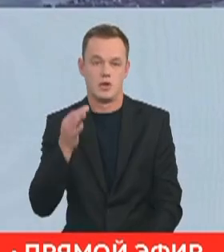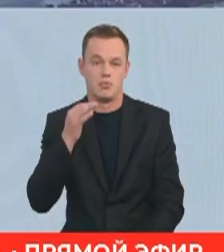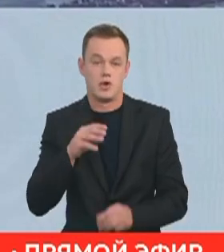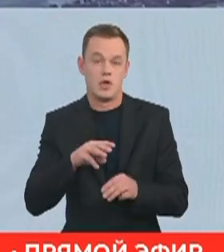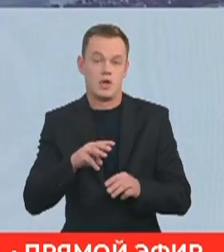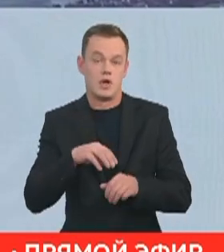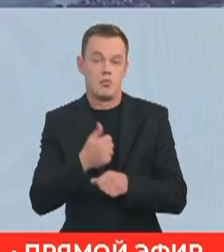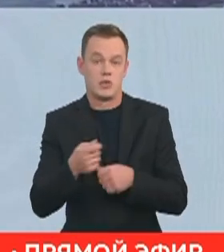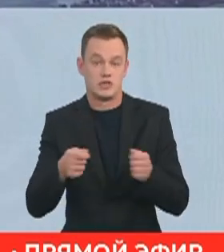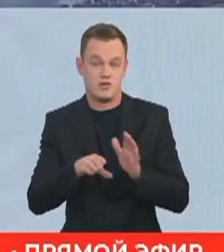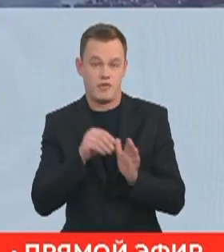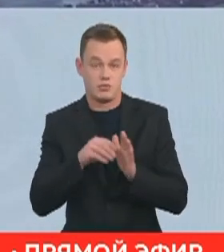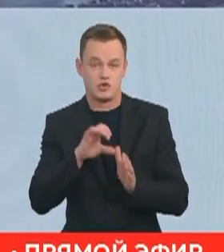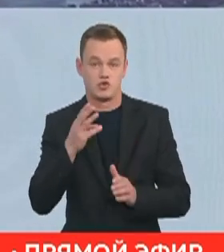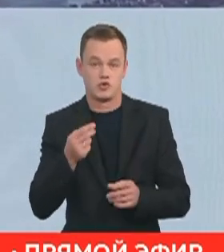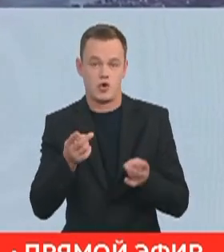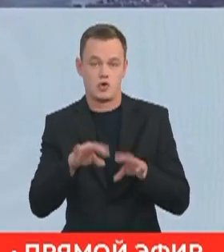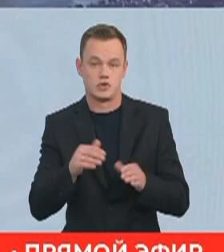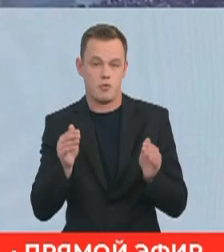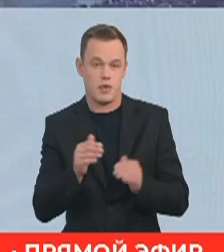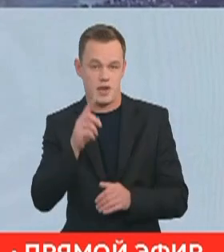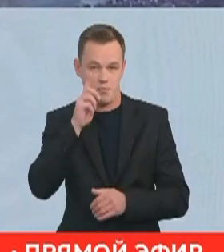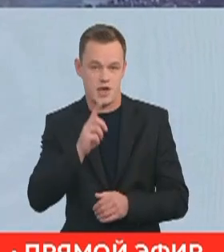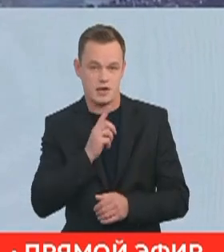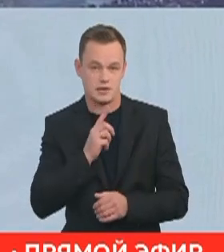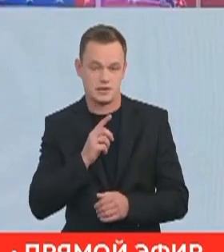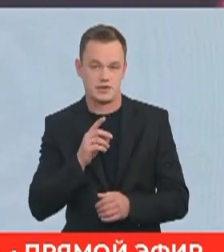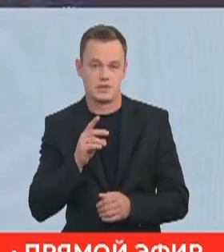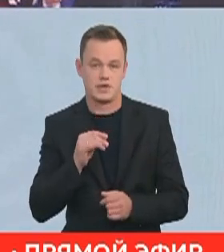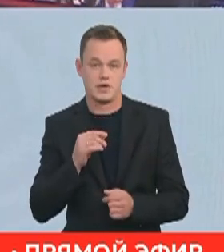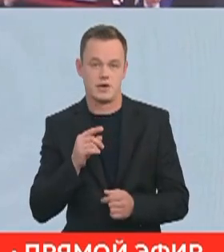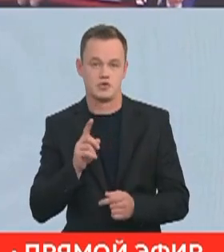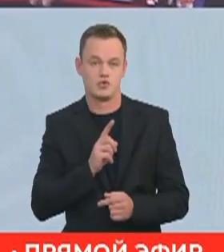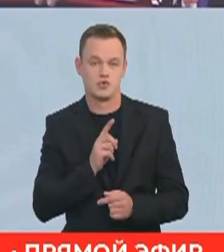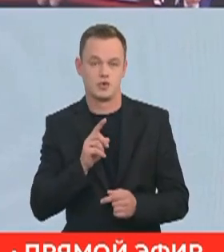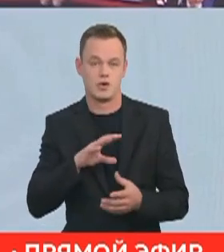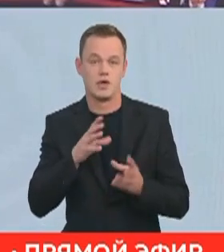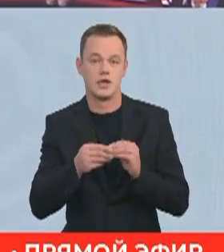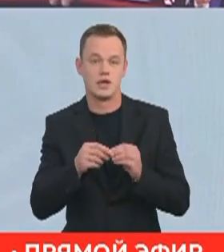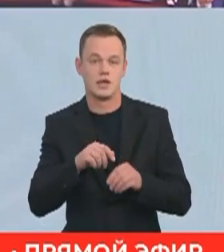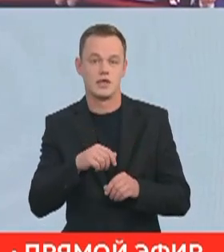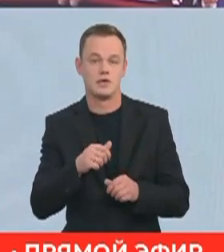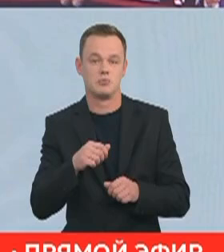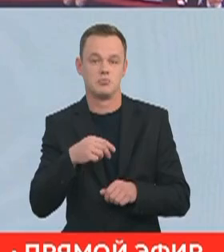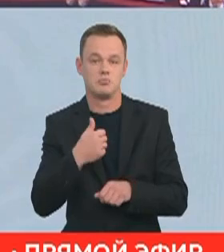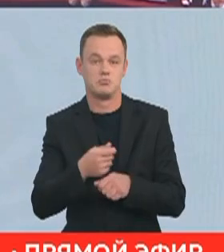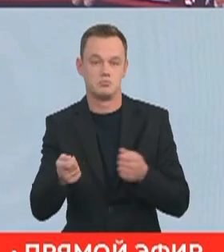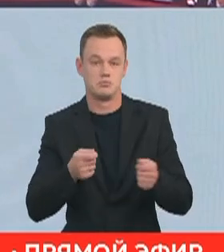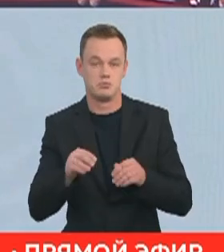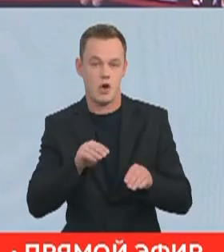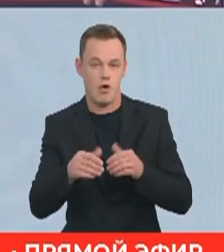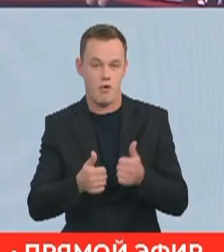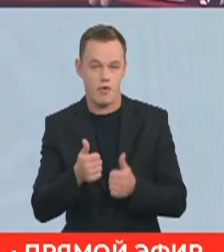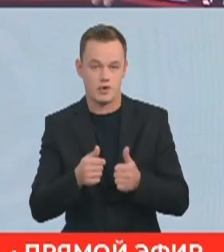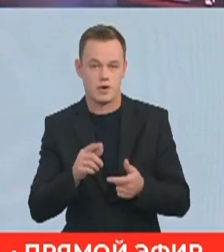Напомню, до президентских выборов в США остается менее месяца. Прогнозы аналитиков относительно исхода президентской гонки постоянно меняются.